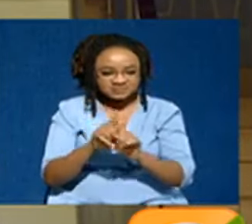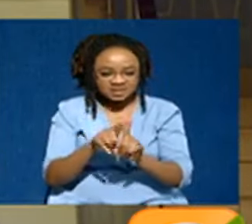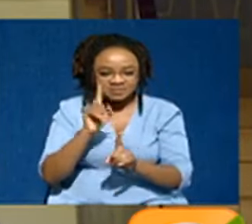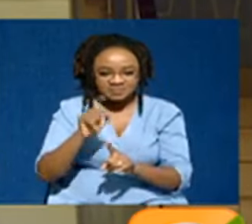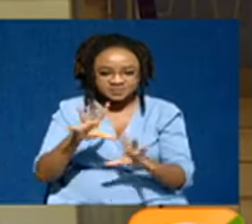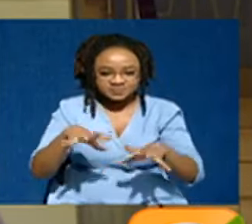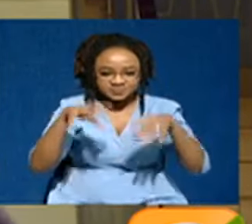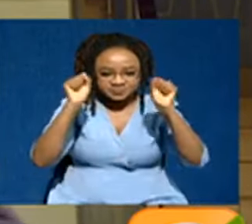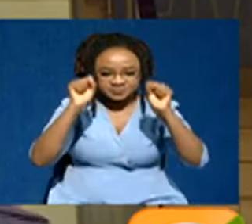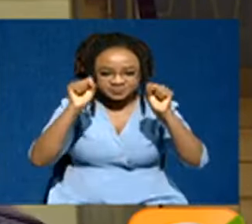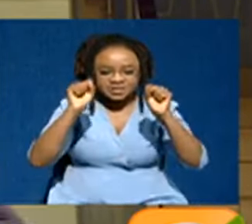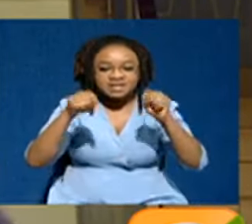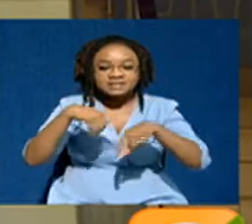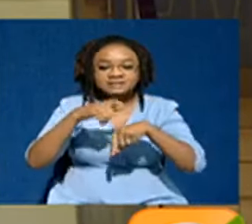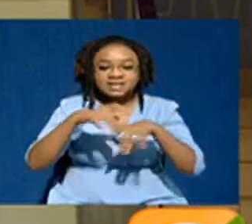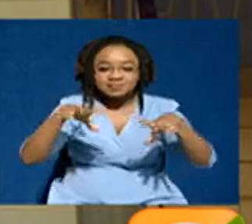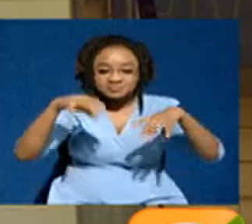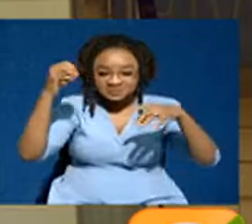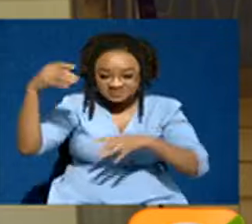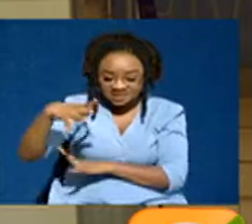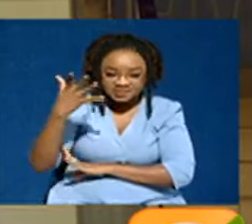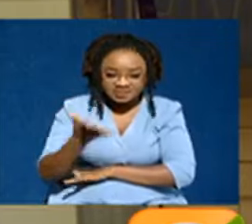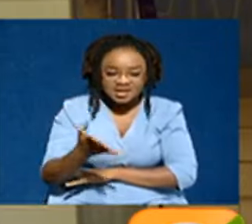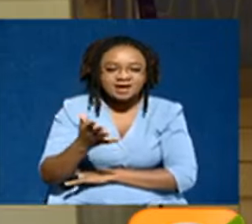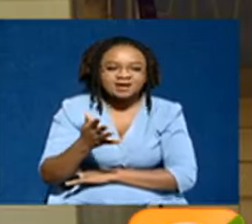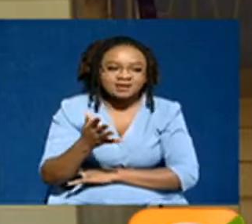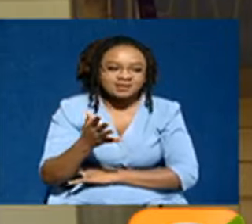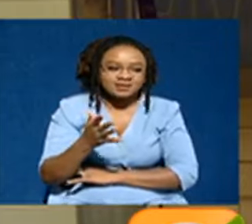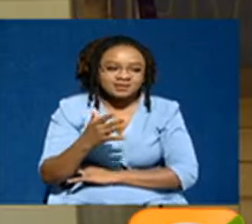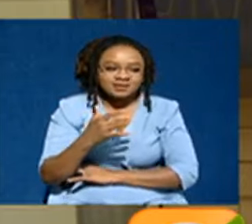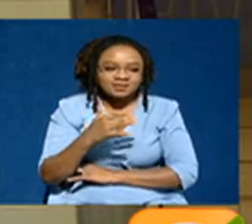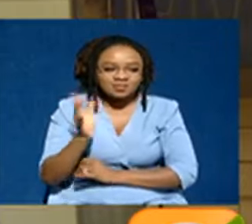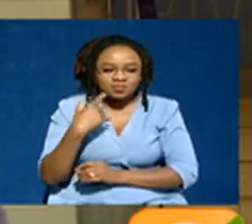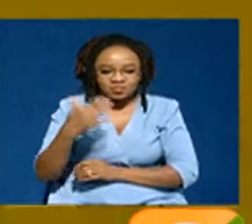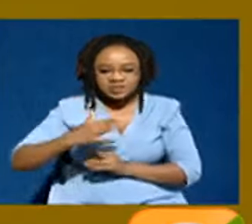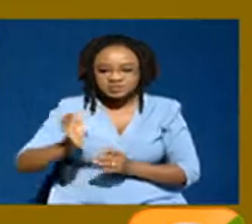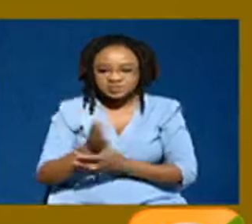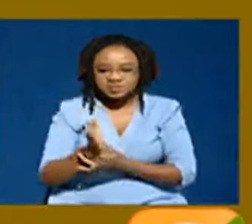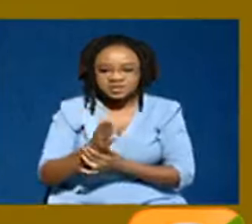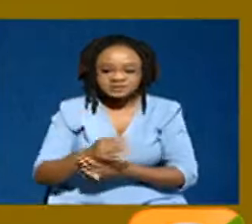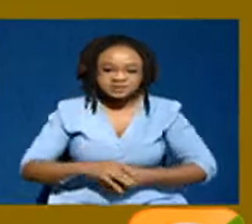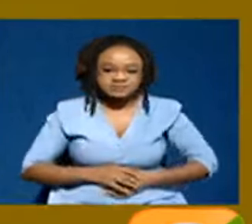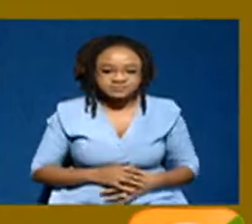breaks. Wakati huu tunaona hiyo break itakuwa siku ya Alhamisi.